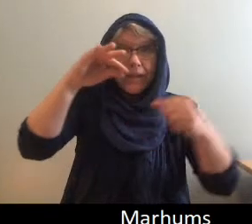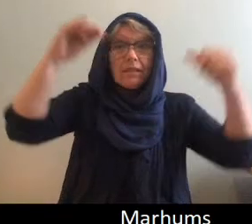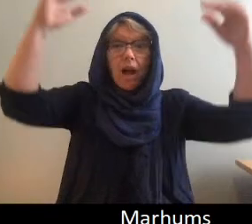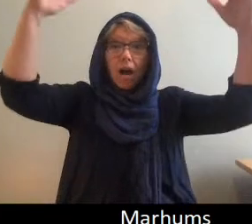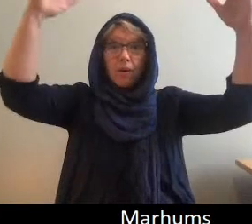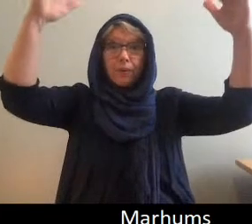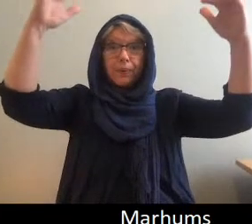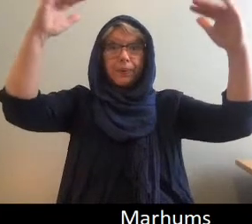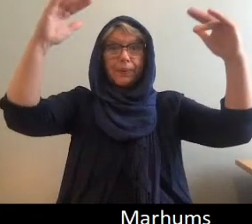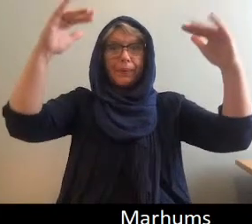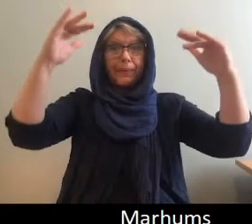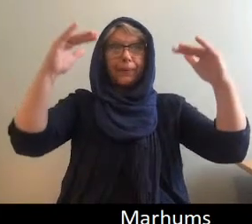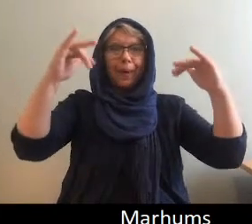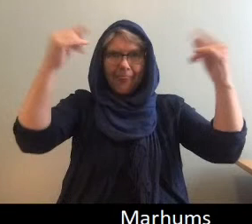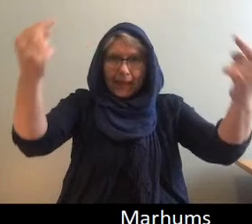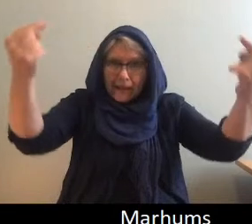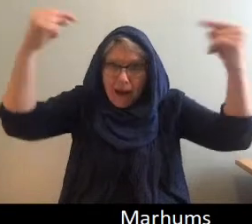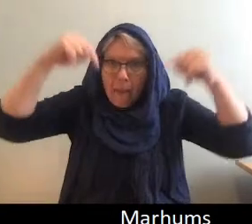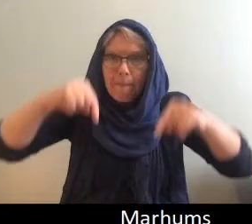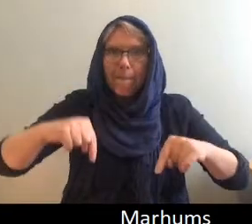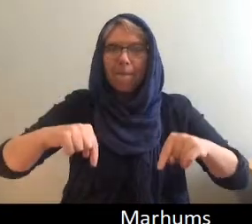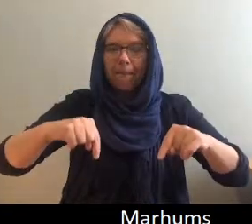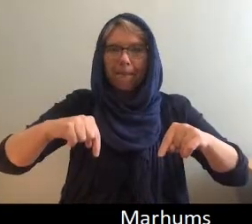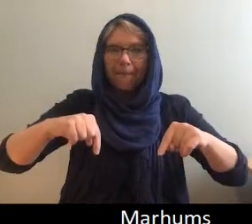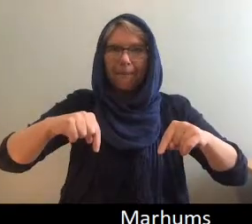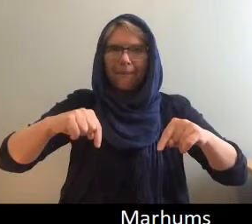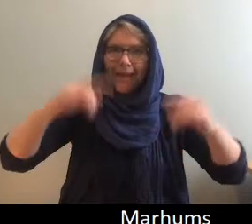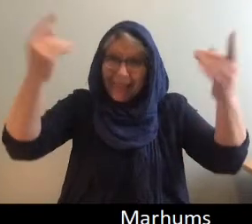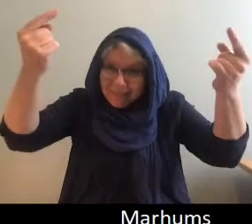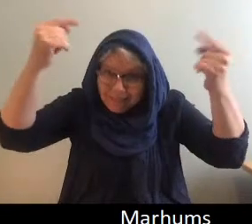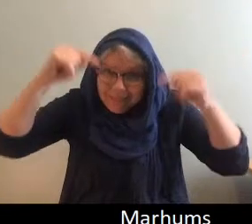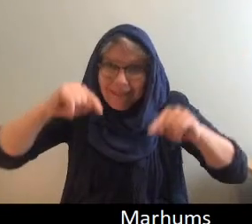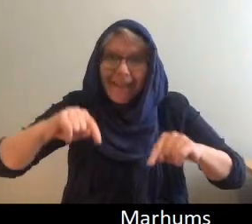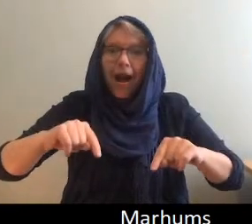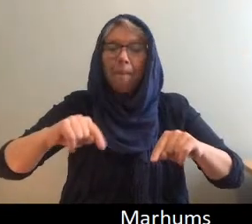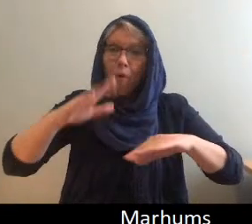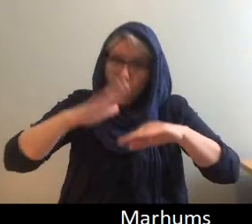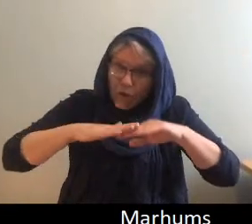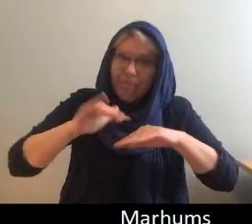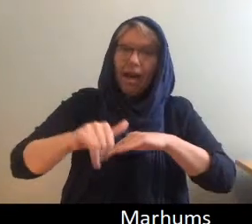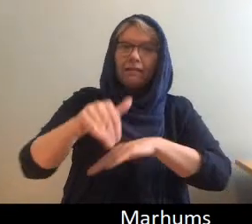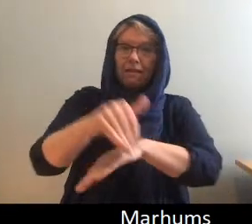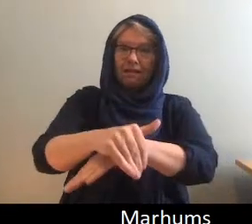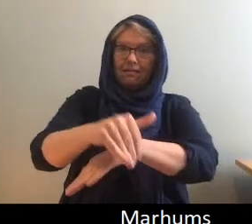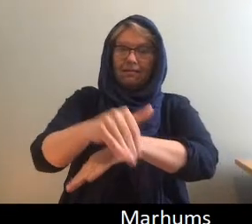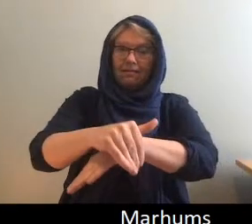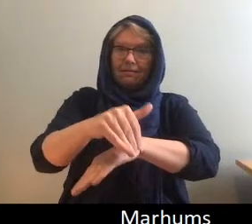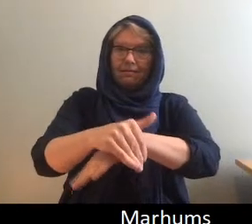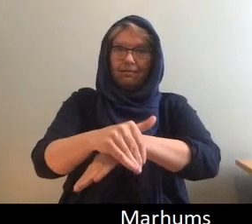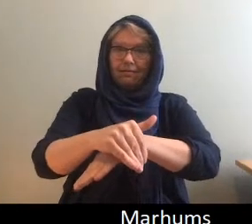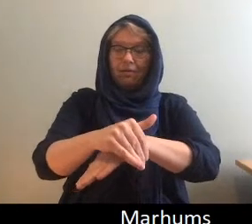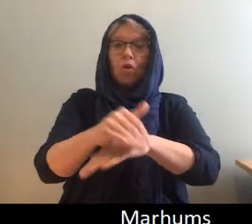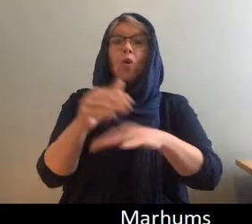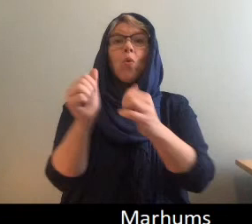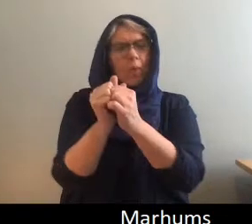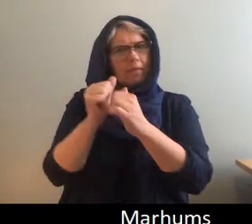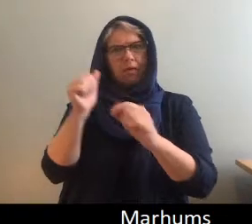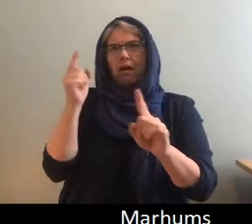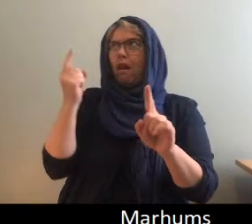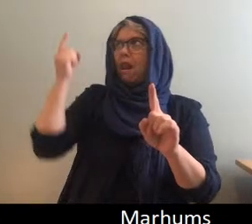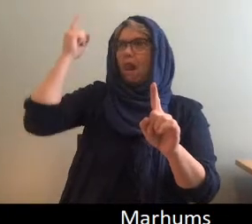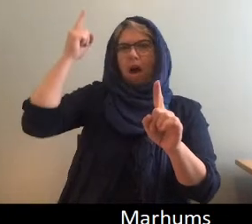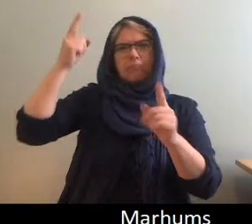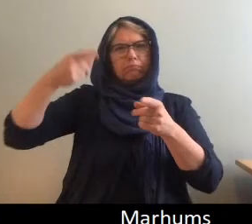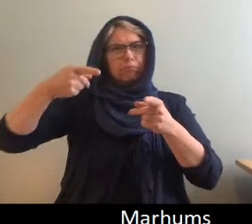مِنْ كُلِّ أَمْرٍ. That they are descending. Now here, again, the commentators of the Quran have said something very